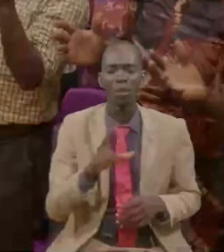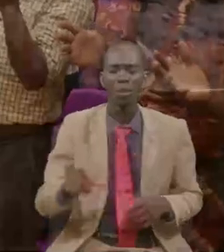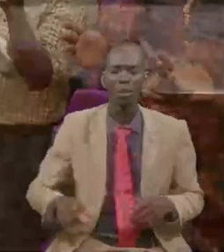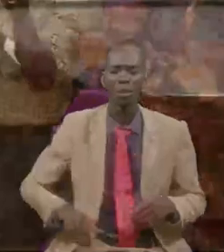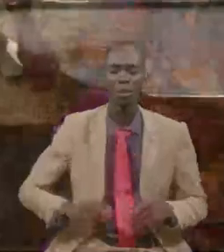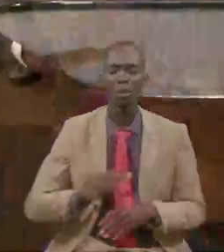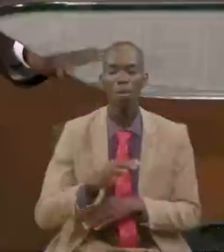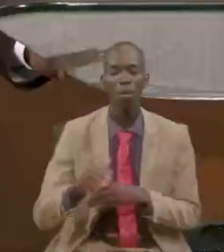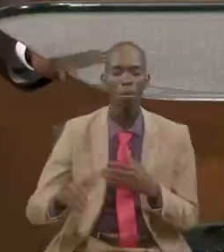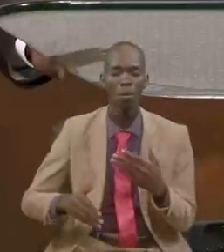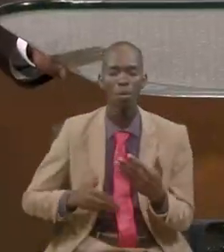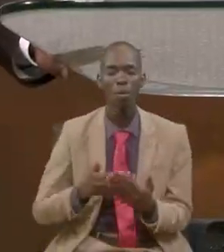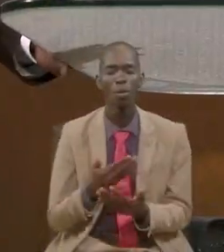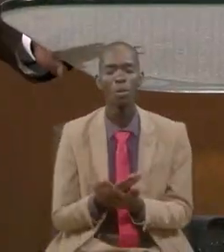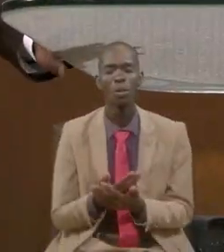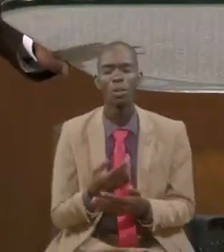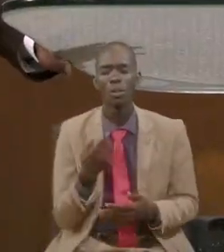Seigneur,